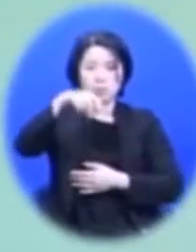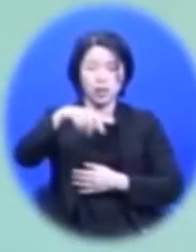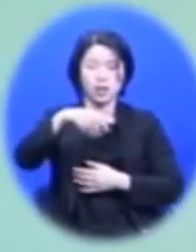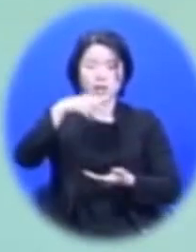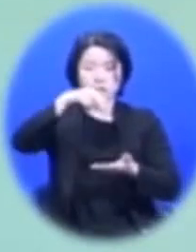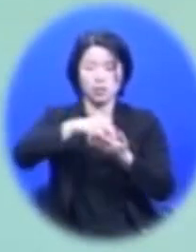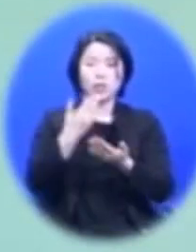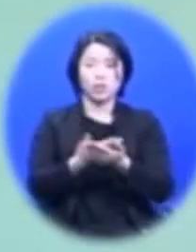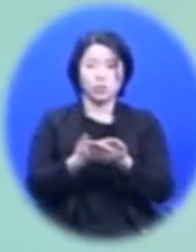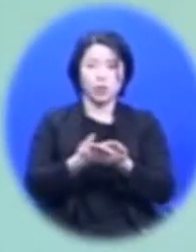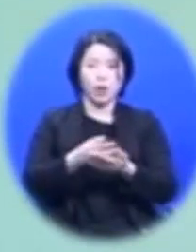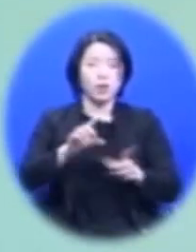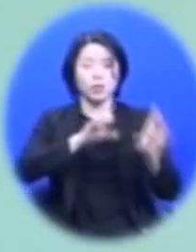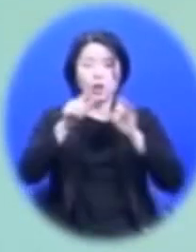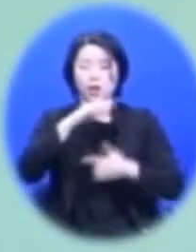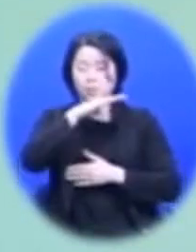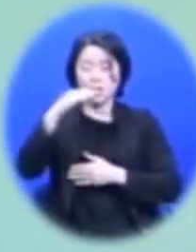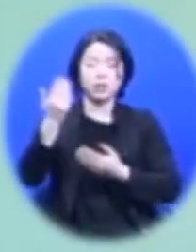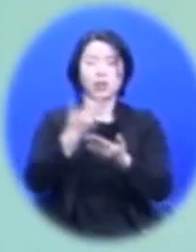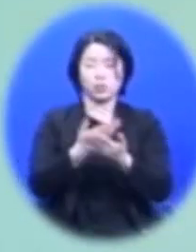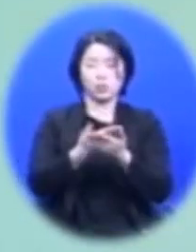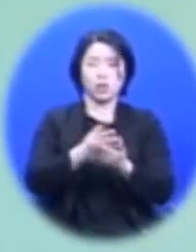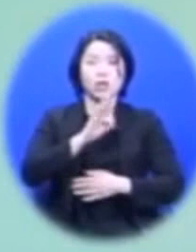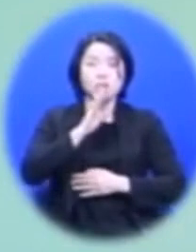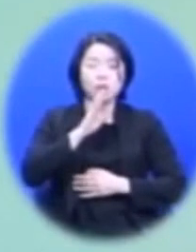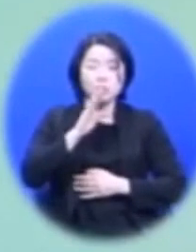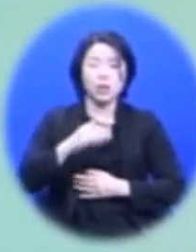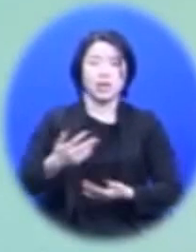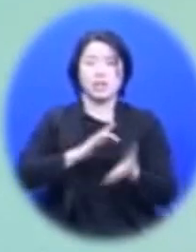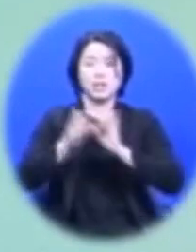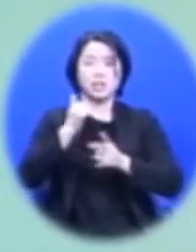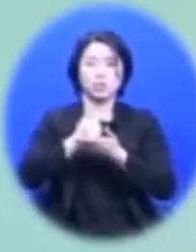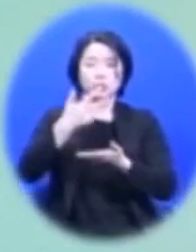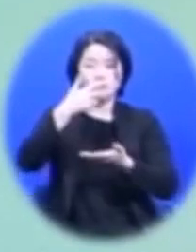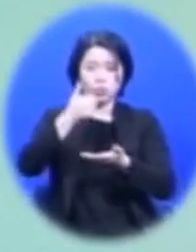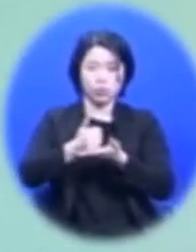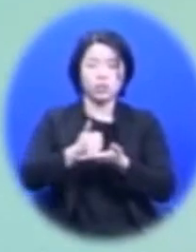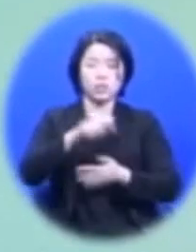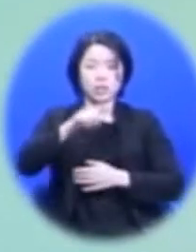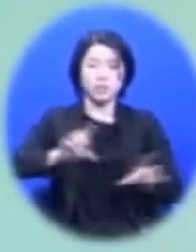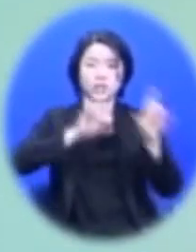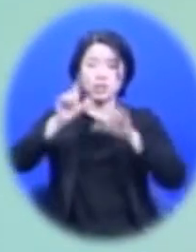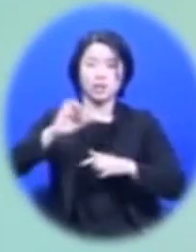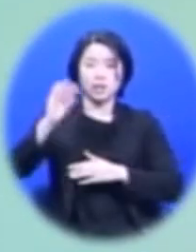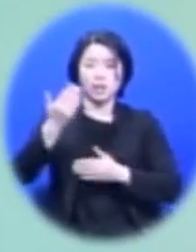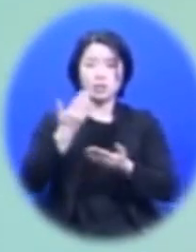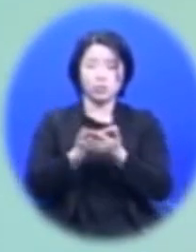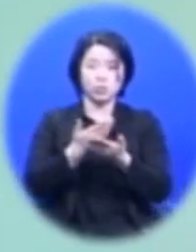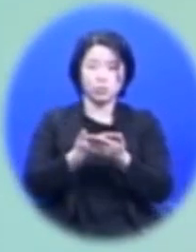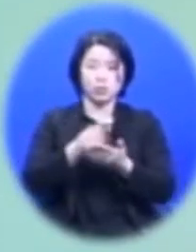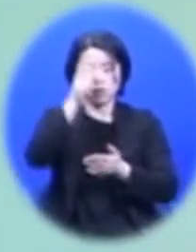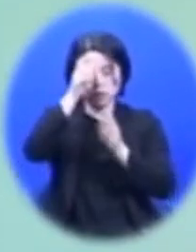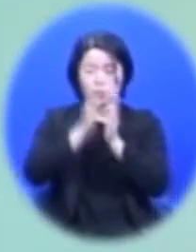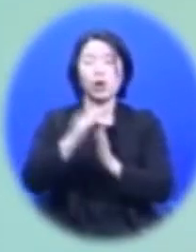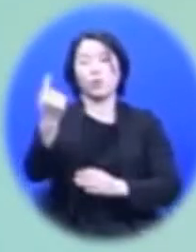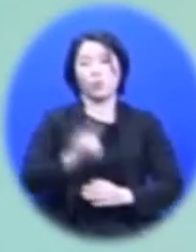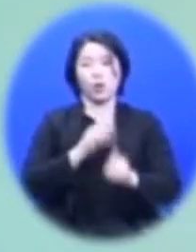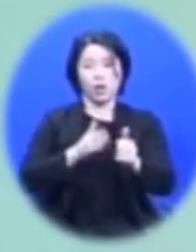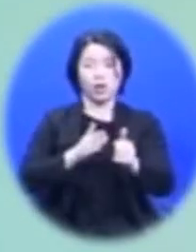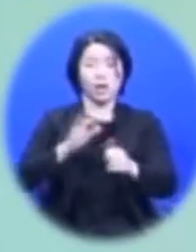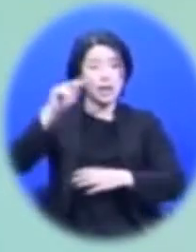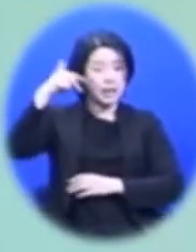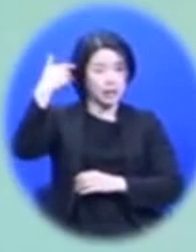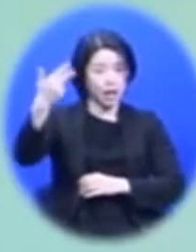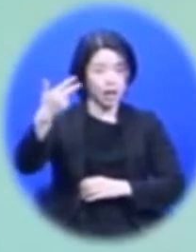생활이 바르게 해주세요. 정말 예수님 주인이신 그 삶을 살게 해주세요. 기도하고 오셔야 돼요. 다음